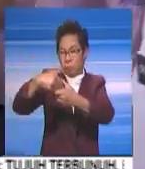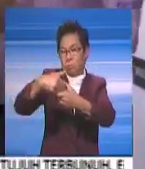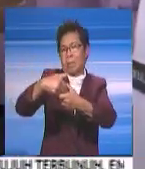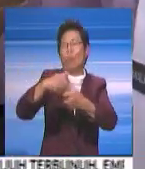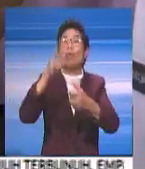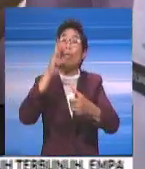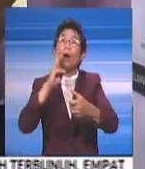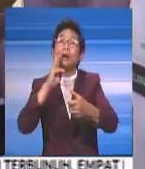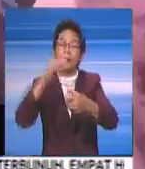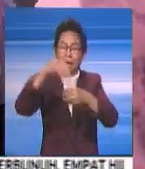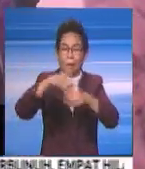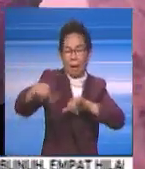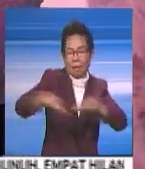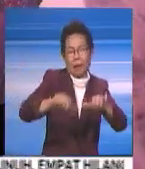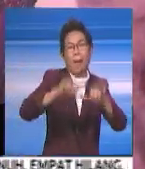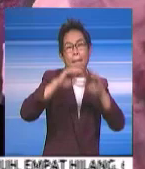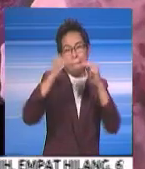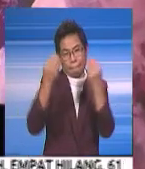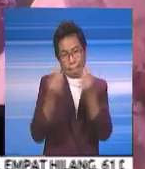kemasyarakatan.